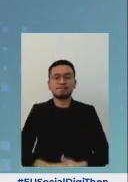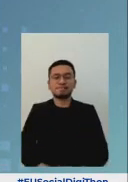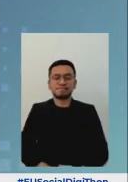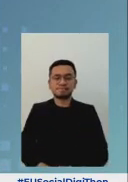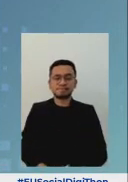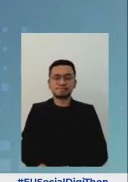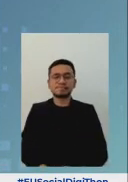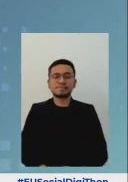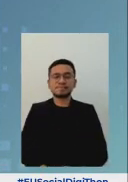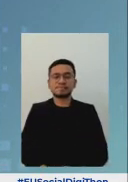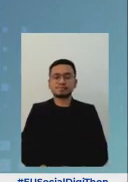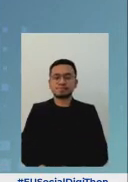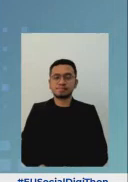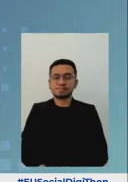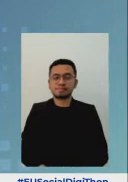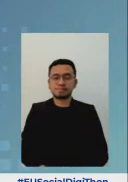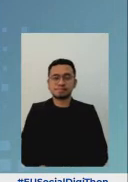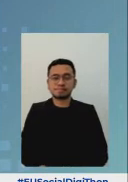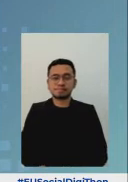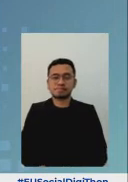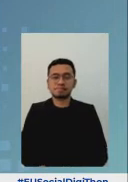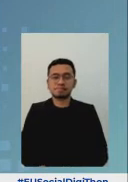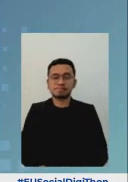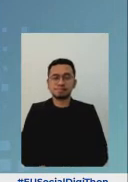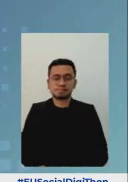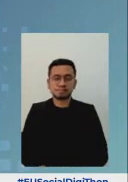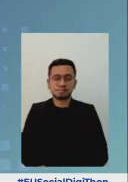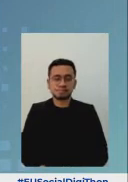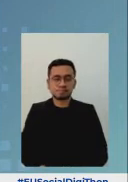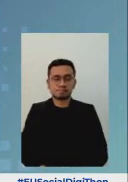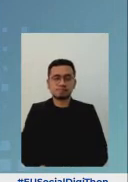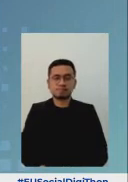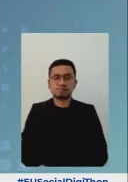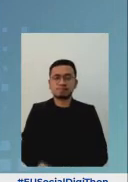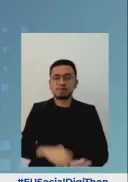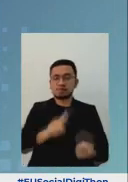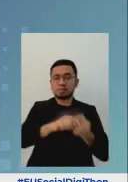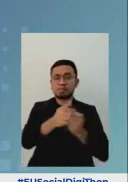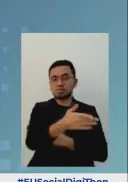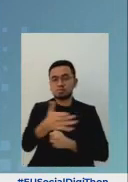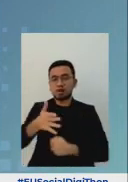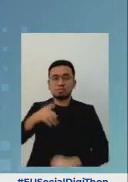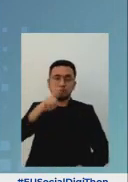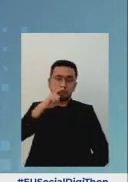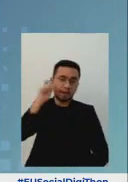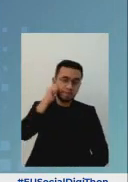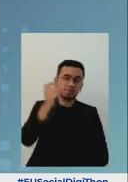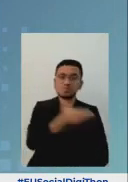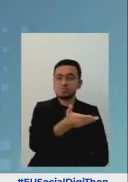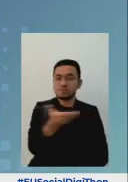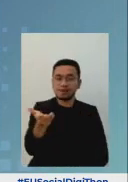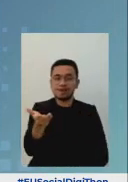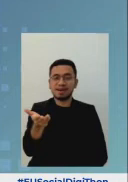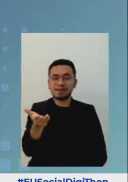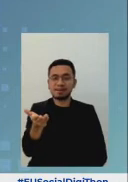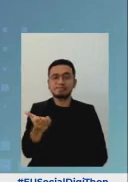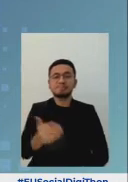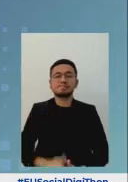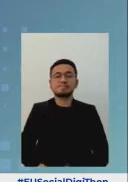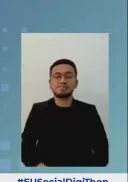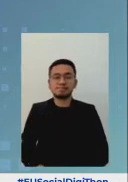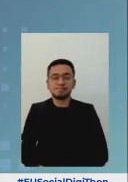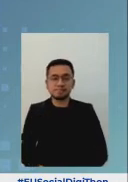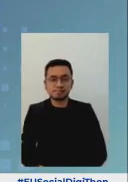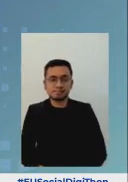Baik, adik-adik sekalian, Bapak Ibu sekalian, mari kita ciptakan